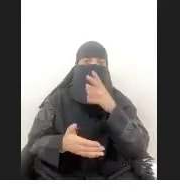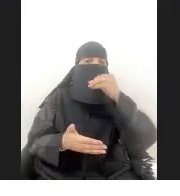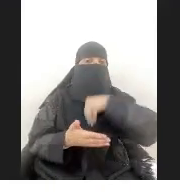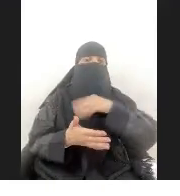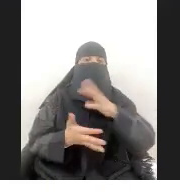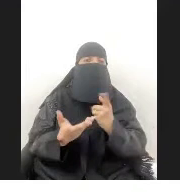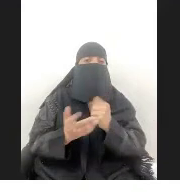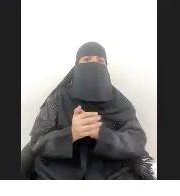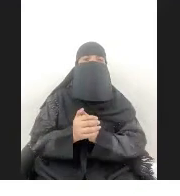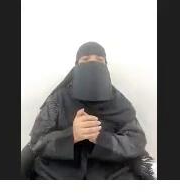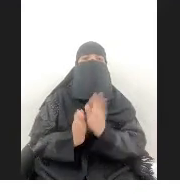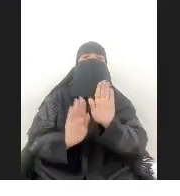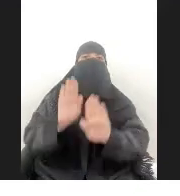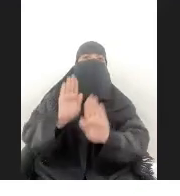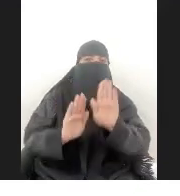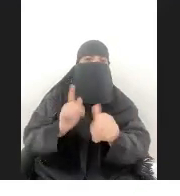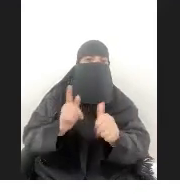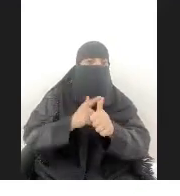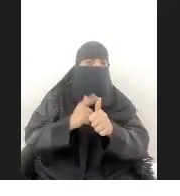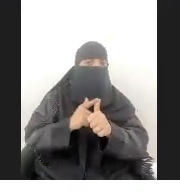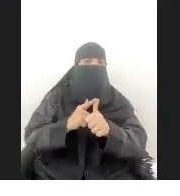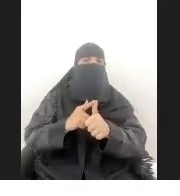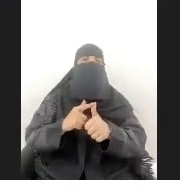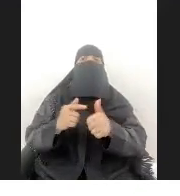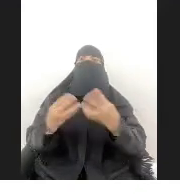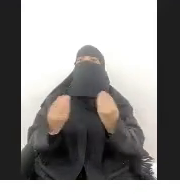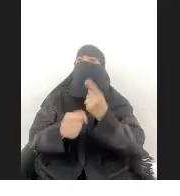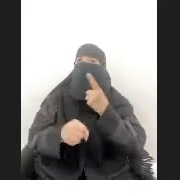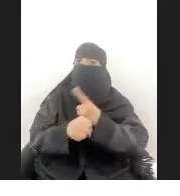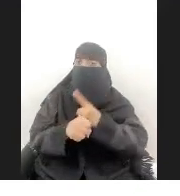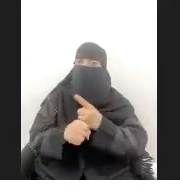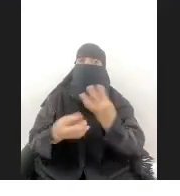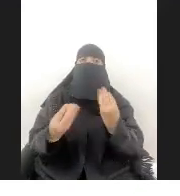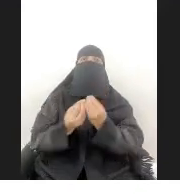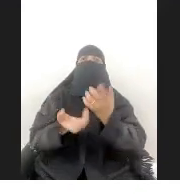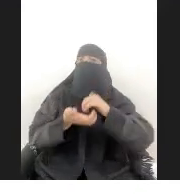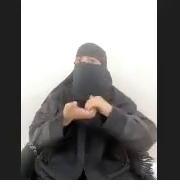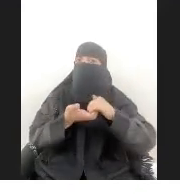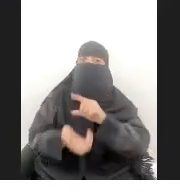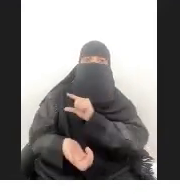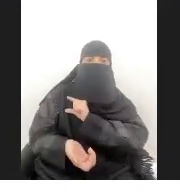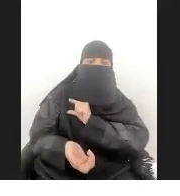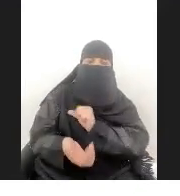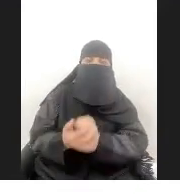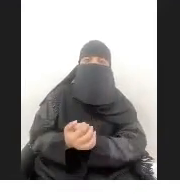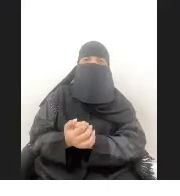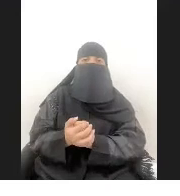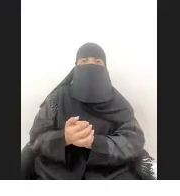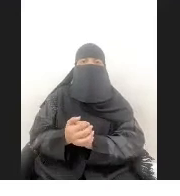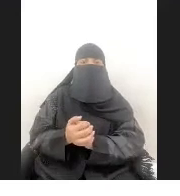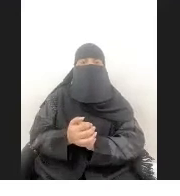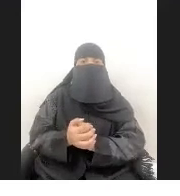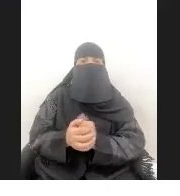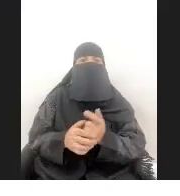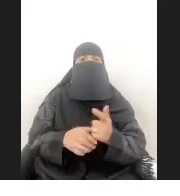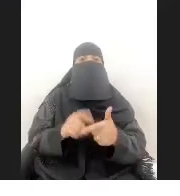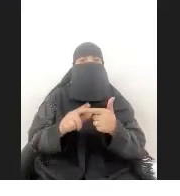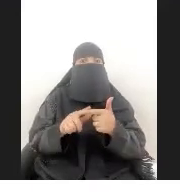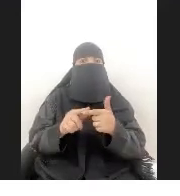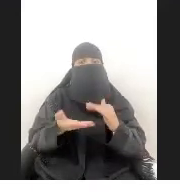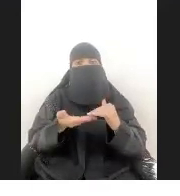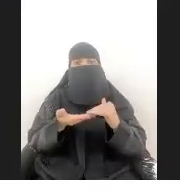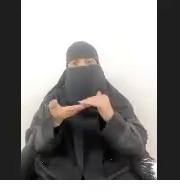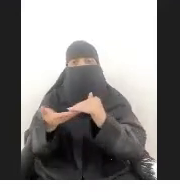هذا المحتوى، سواء مع أستاذه، مع الطلبة، يعني مجموعة التعلم، وكذلك يمكن من تقديم التغذية